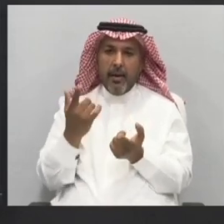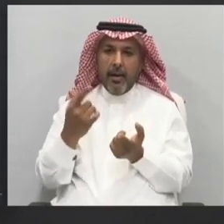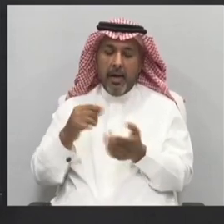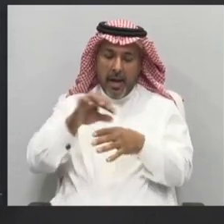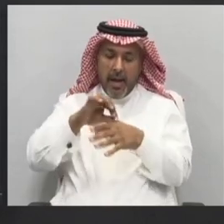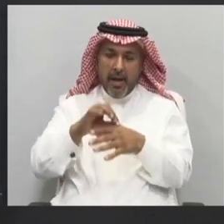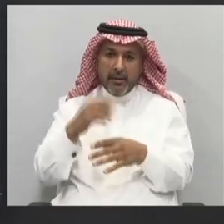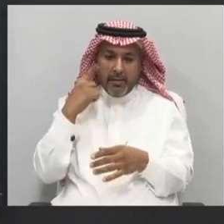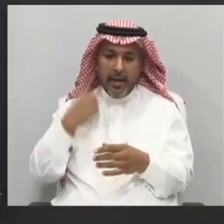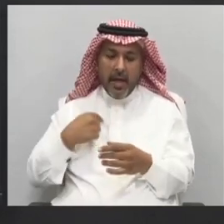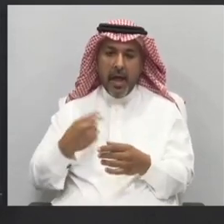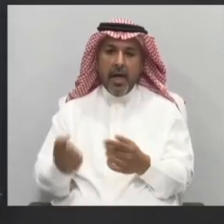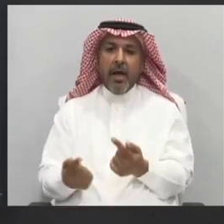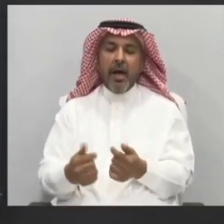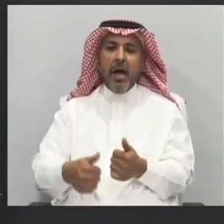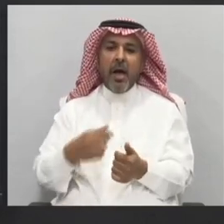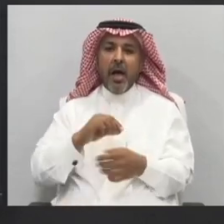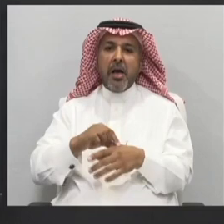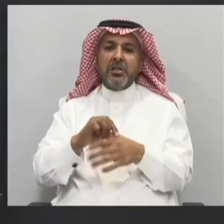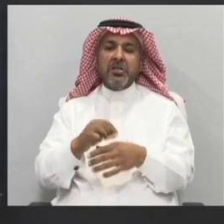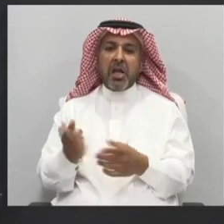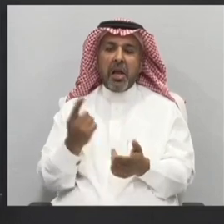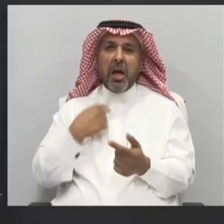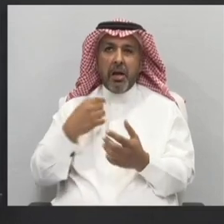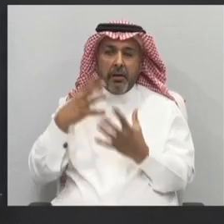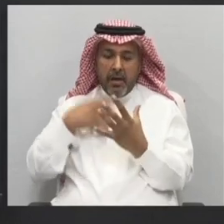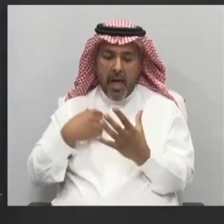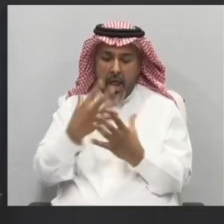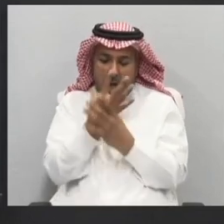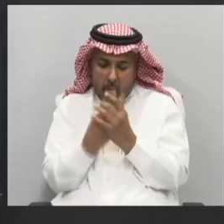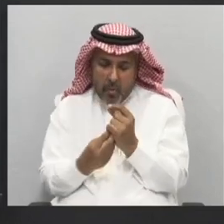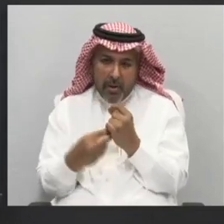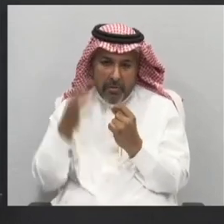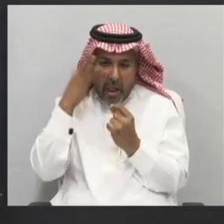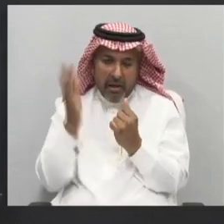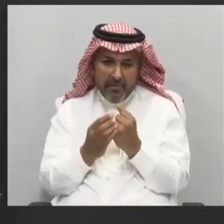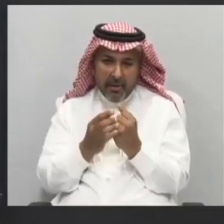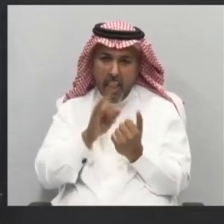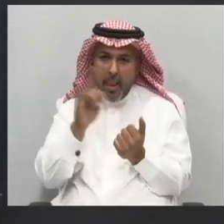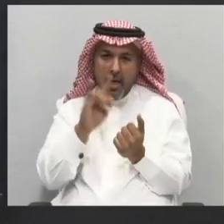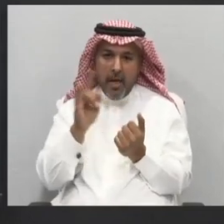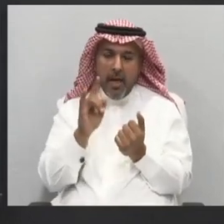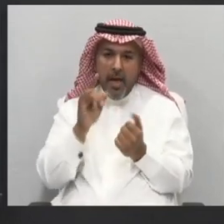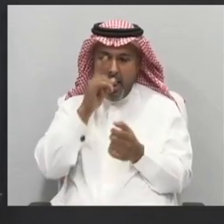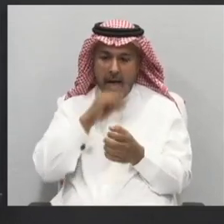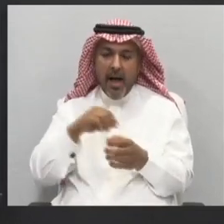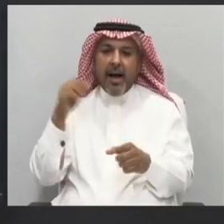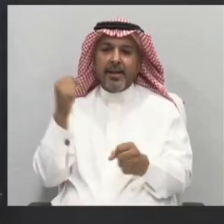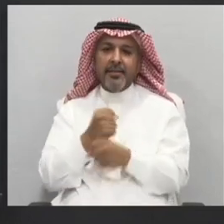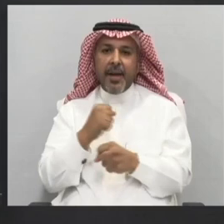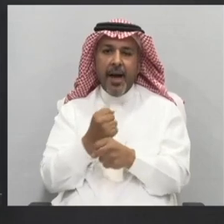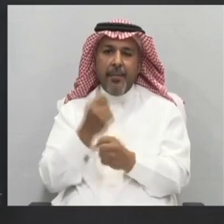كذلك فعلم ان لهم خالقا واحدا وهو من وهو الله